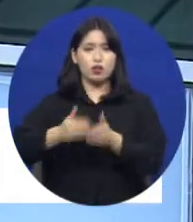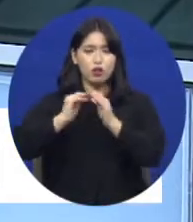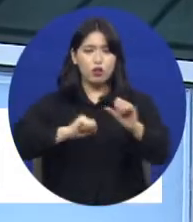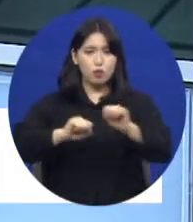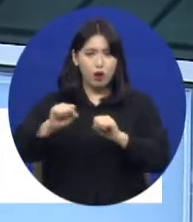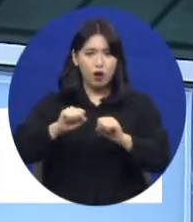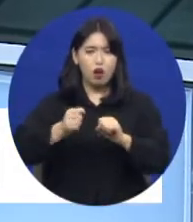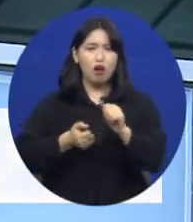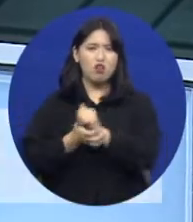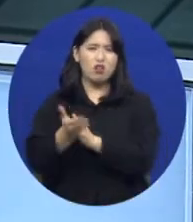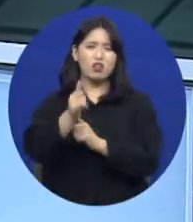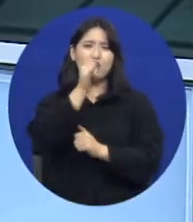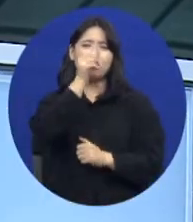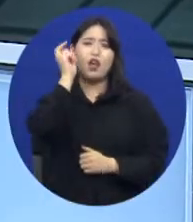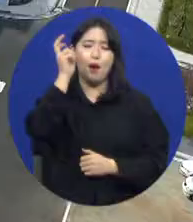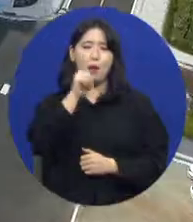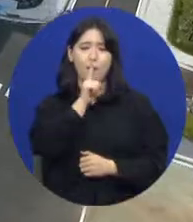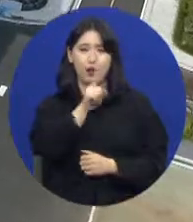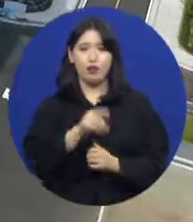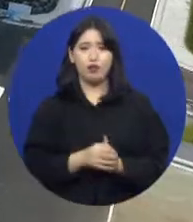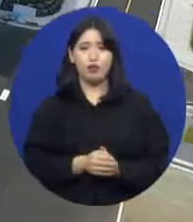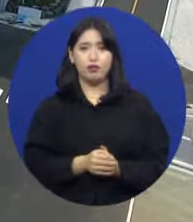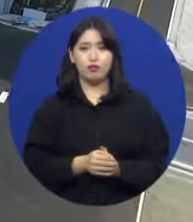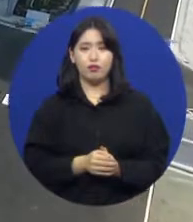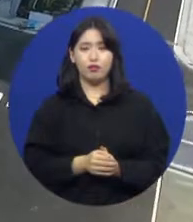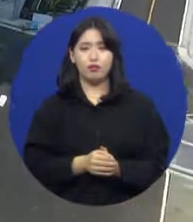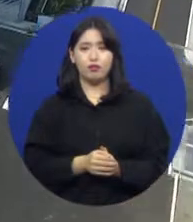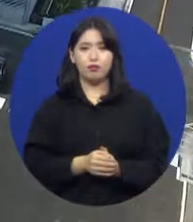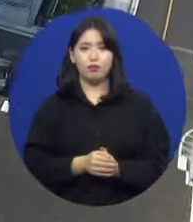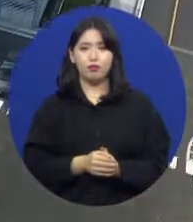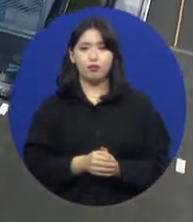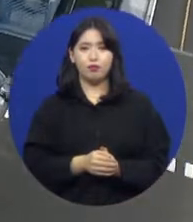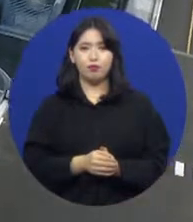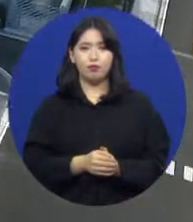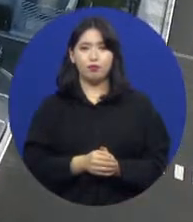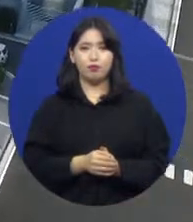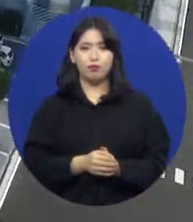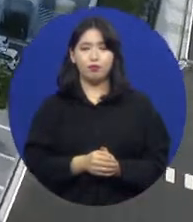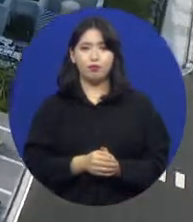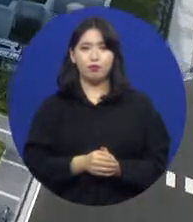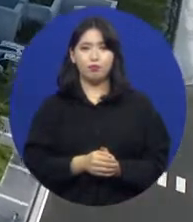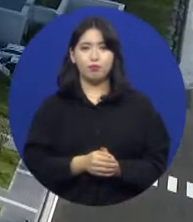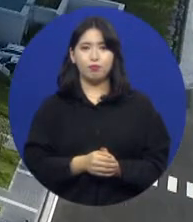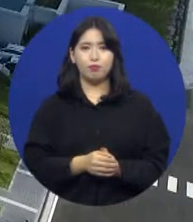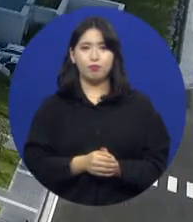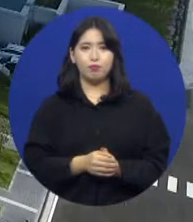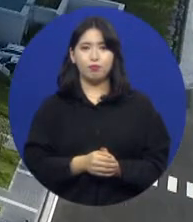영향이 불가피할 거란 전망이 나오고 있습니다. MBC 뉴스 이소연입니다.